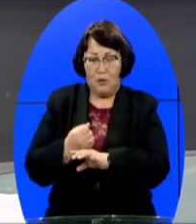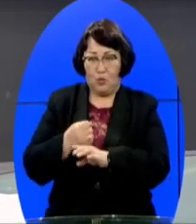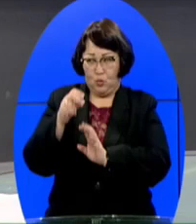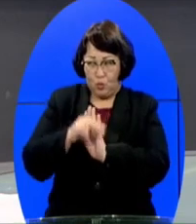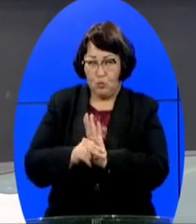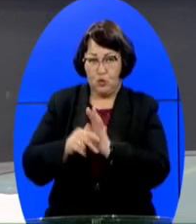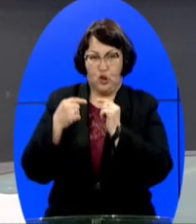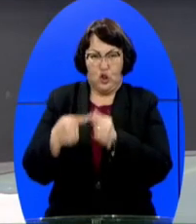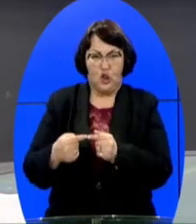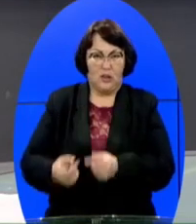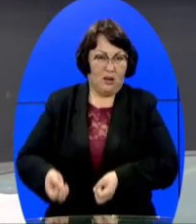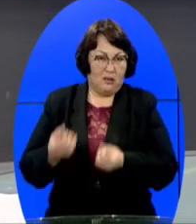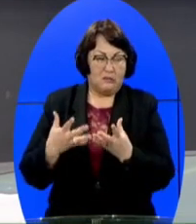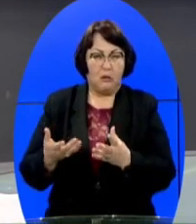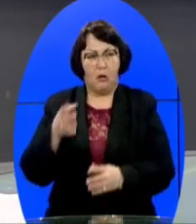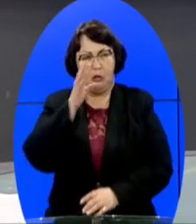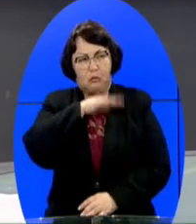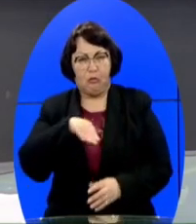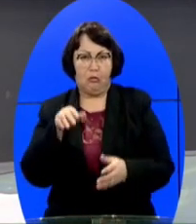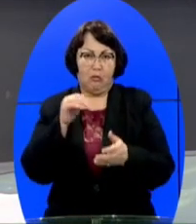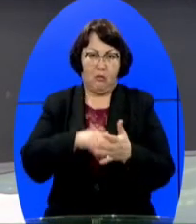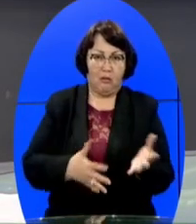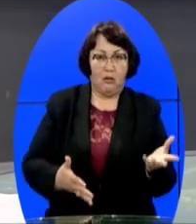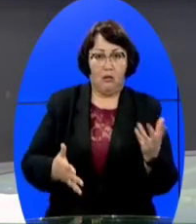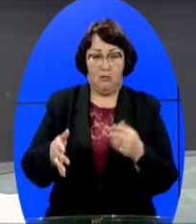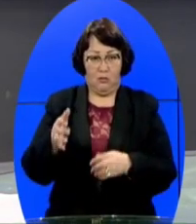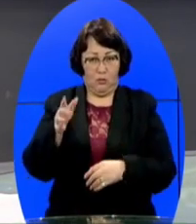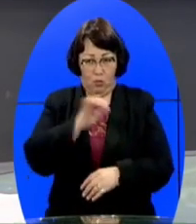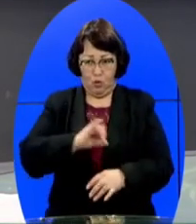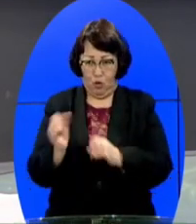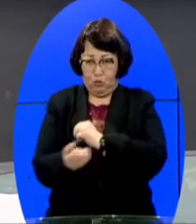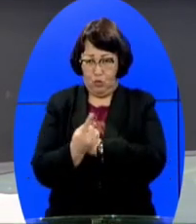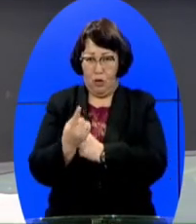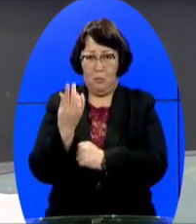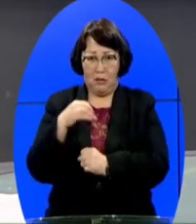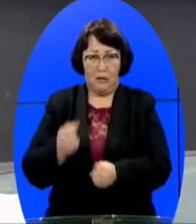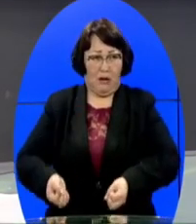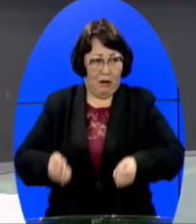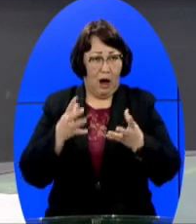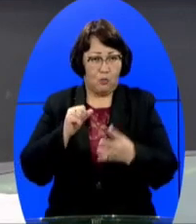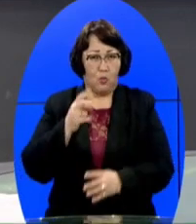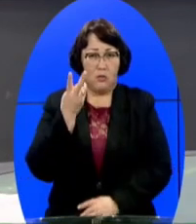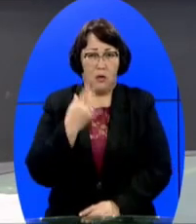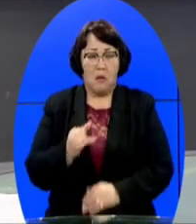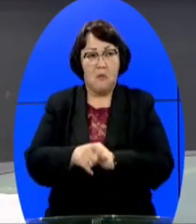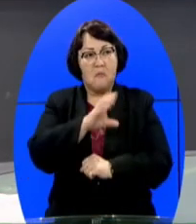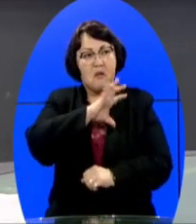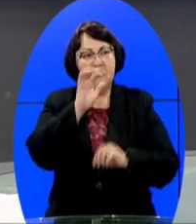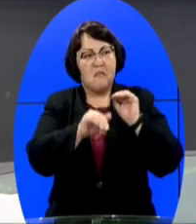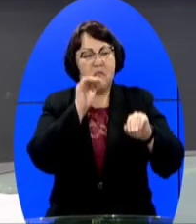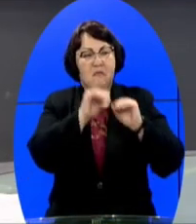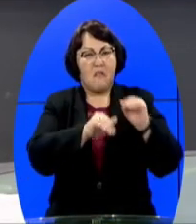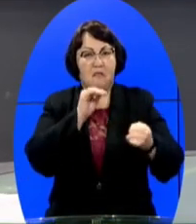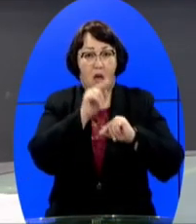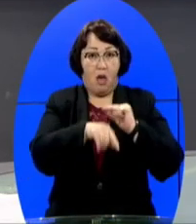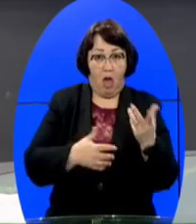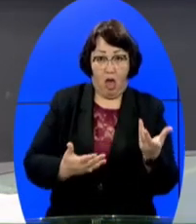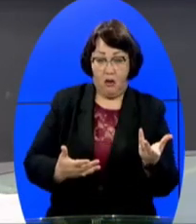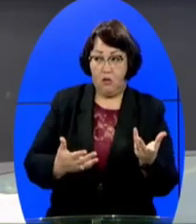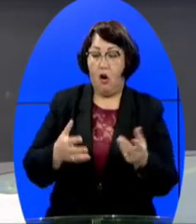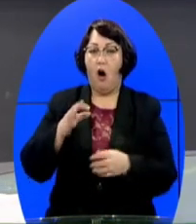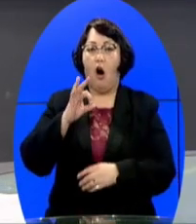онцгой нөхцөл байдал үүсчихсэн ийм үед мэрэгжлийн байгууллагын үйл ажиллагаанд саад хүндрэл учруулах аливаа үйлдэл гаргах юм бол онцгой байдлын тухай